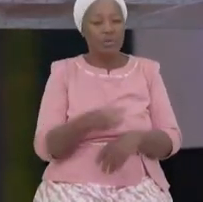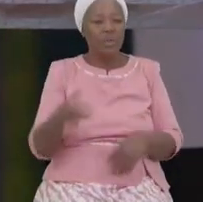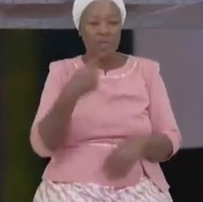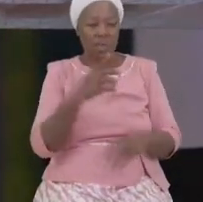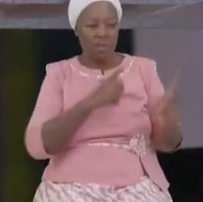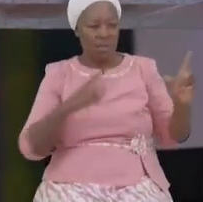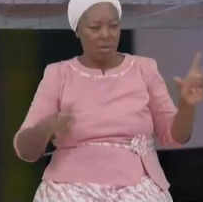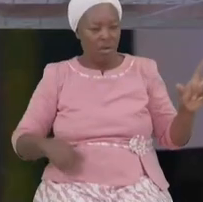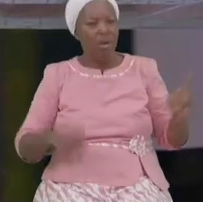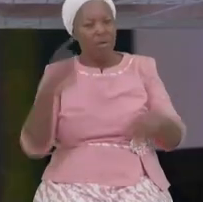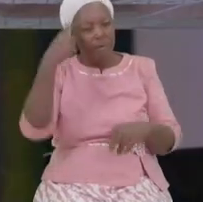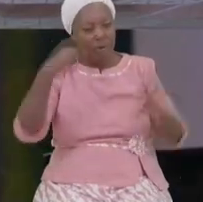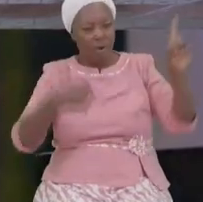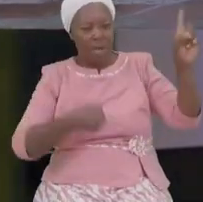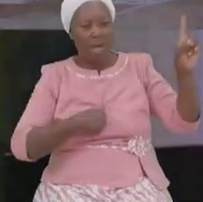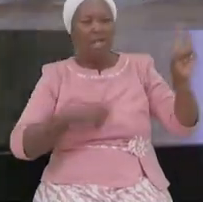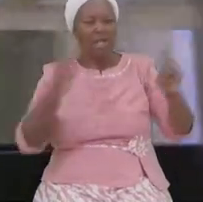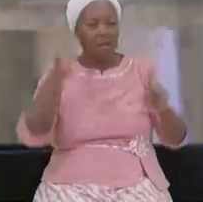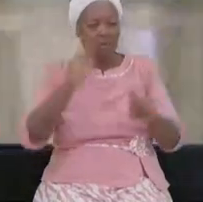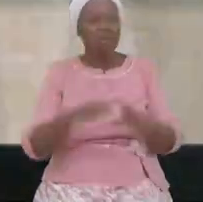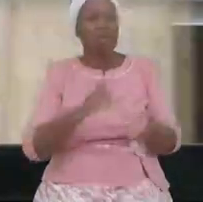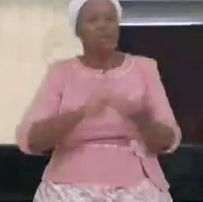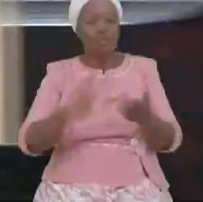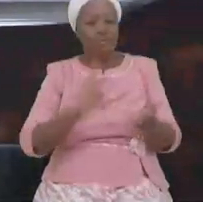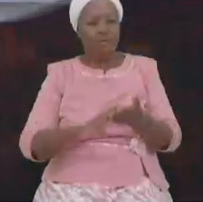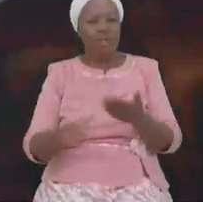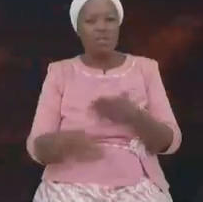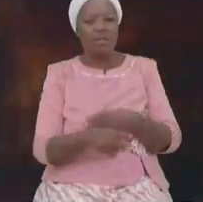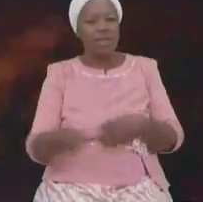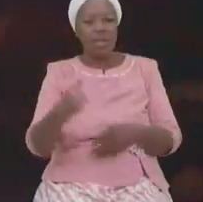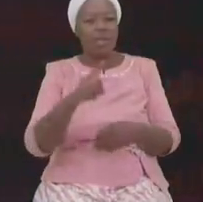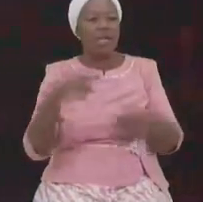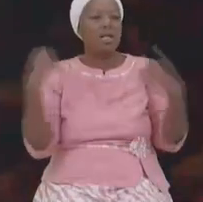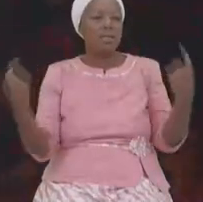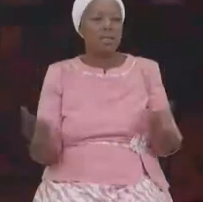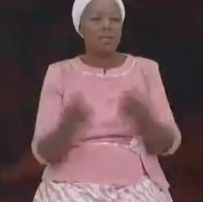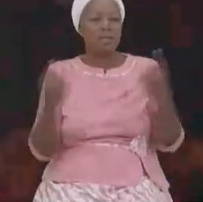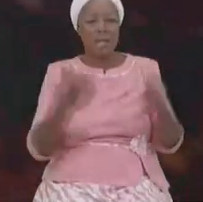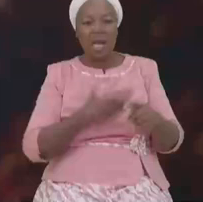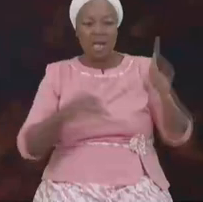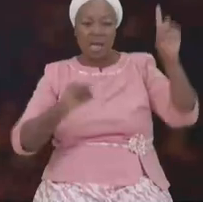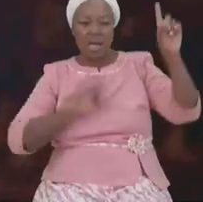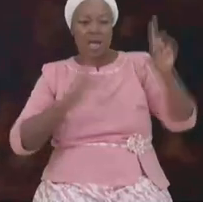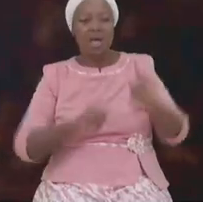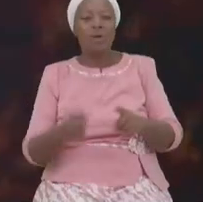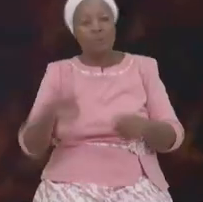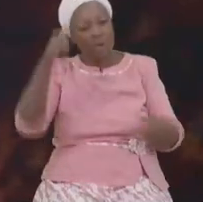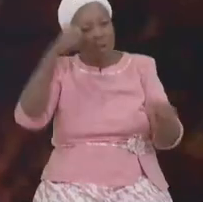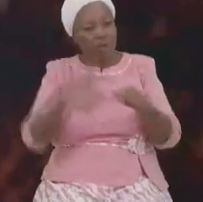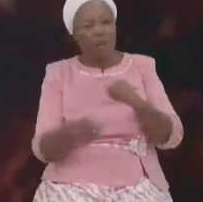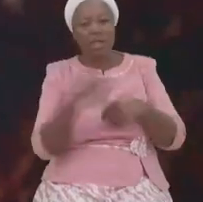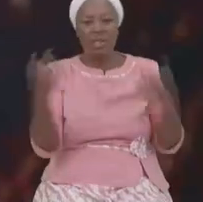je pardonnerai leur iniquité, et je ne me souviendrai plus de leur